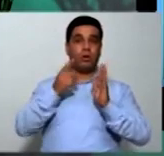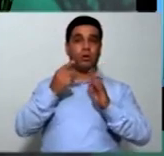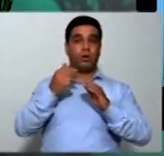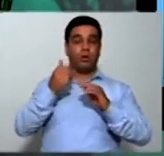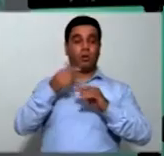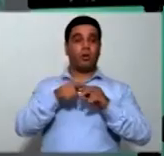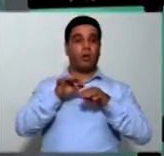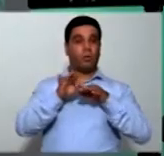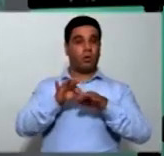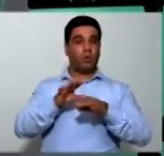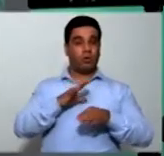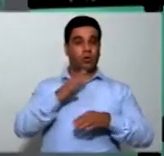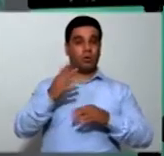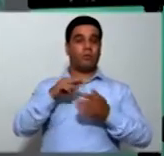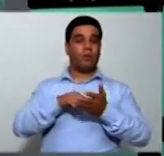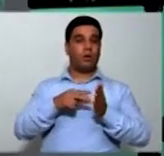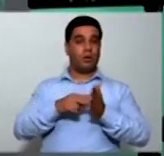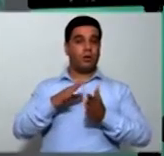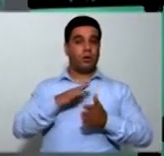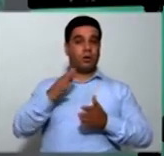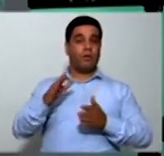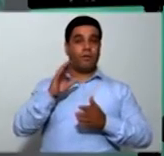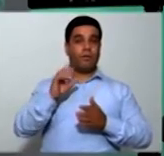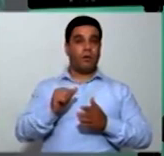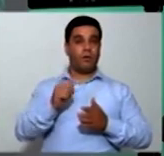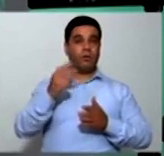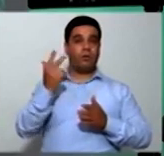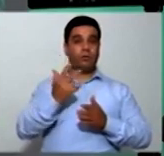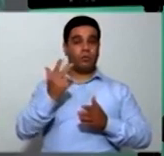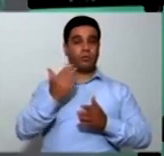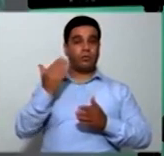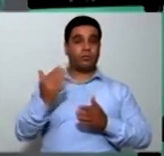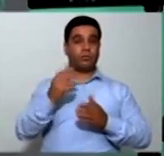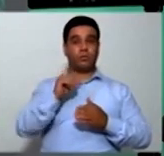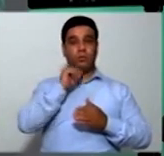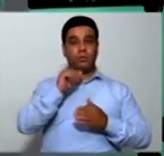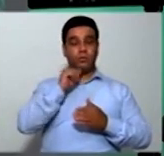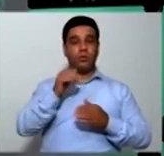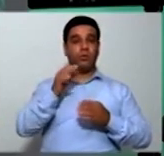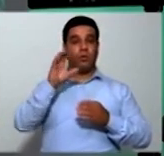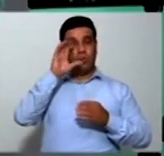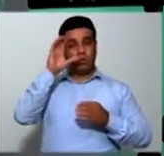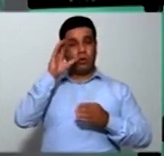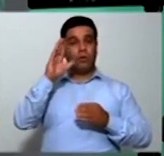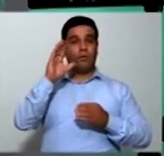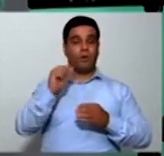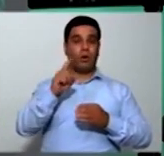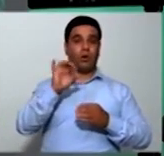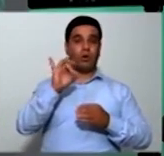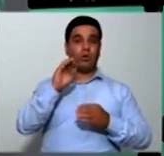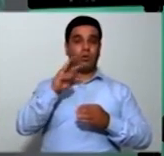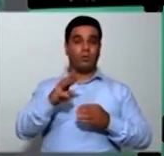1927-yilda amalga oshirilishi rejalashtirilgan edi va 3-bosqich Qashqadaryo, Surxondaryo va